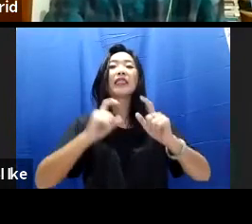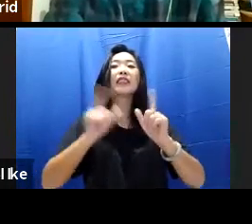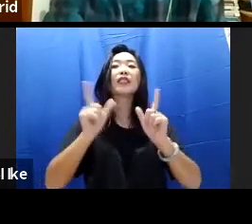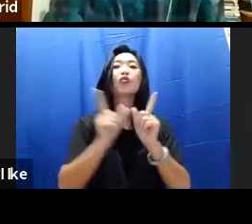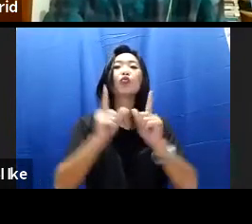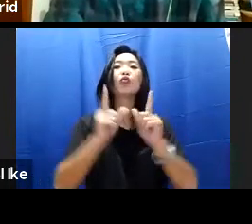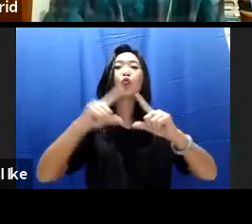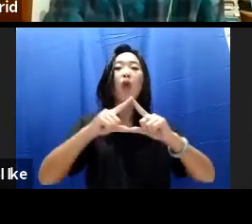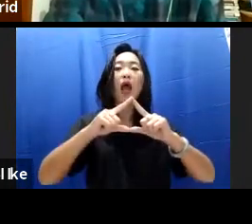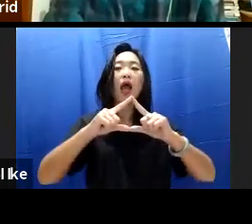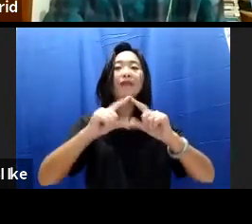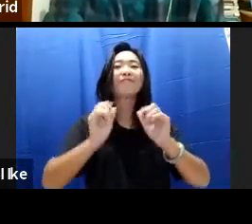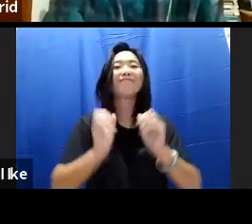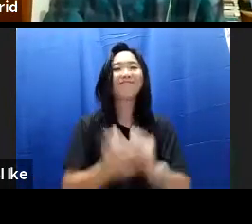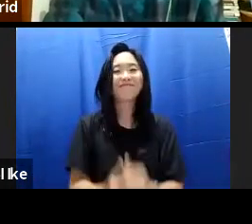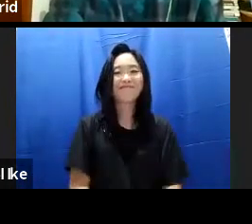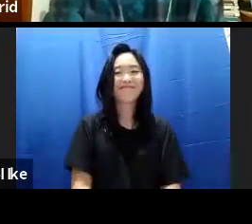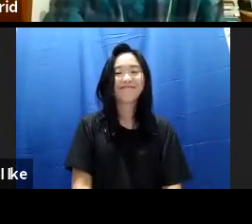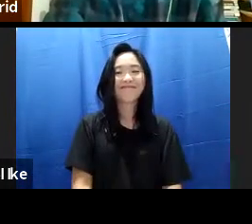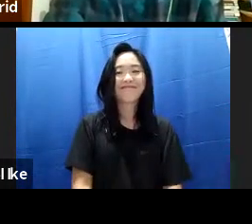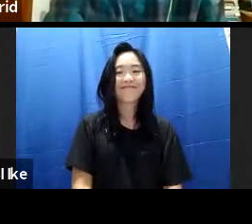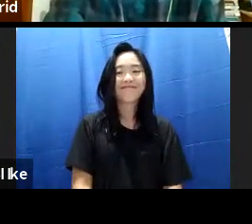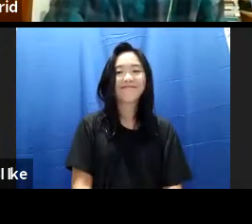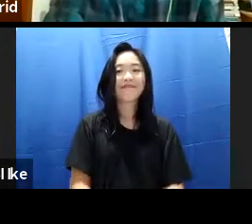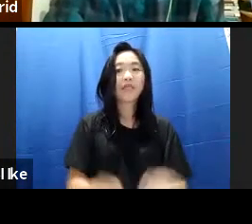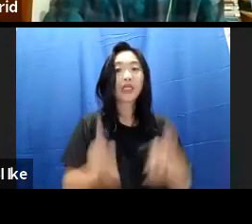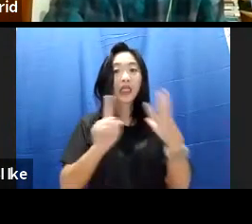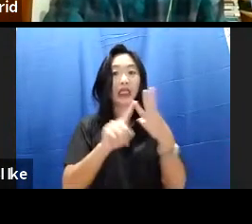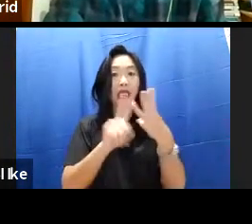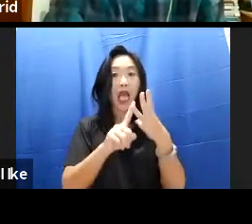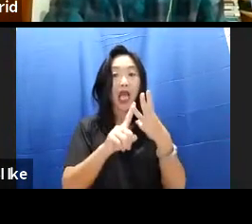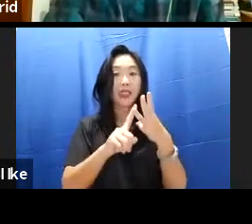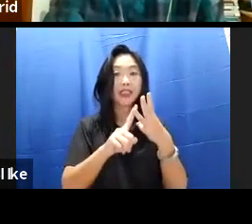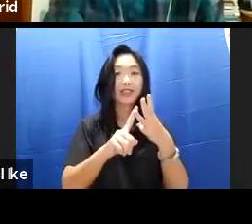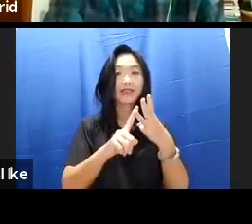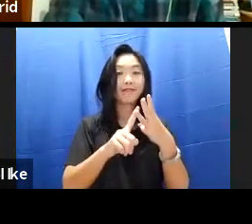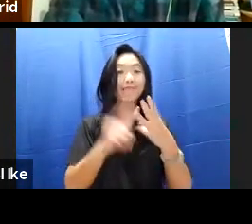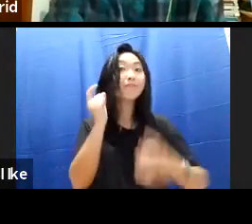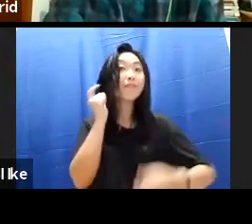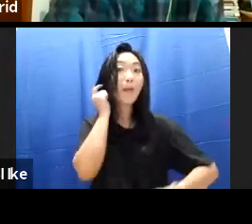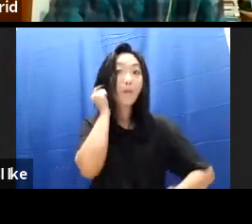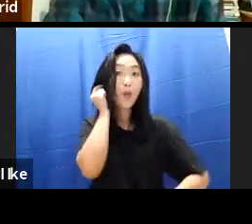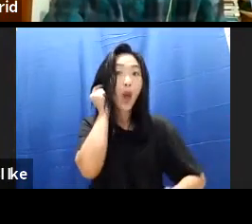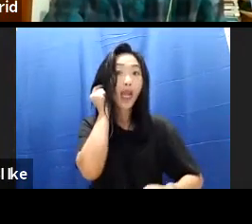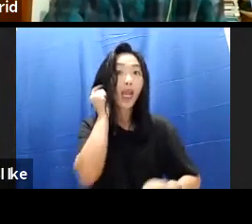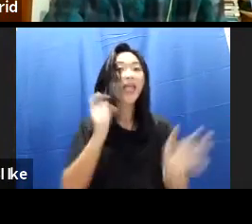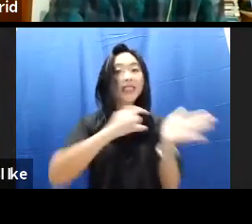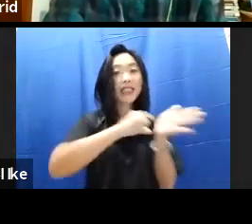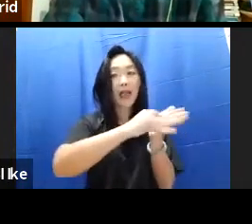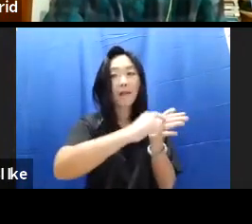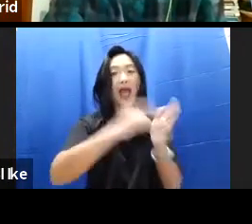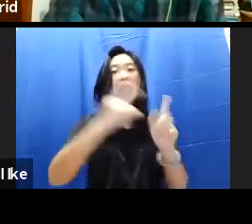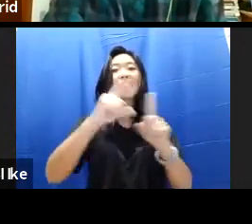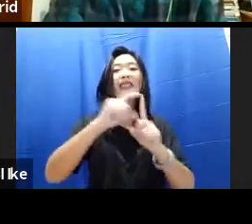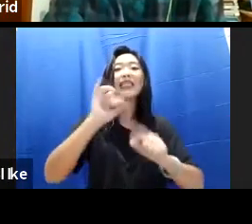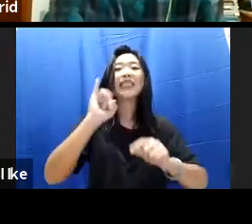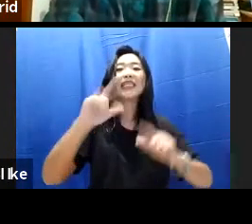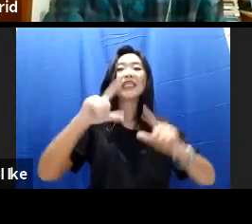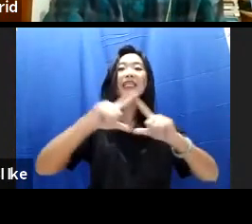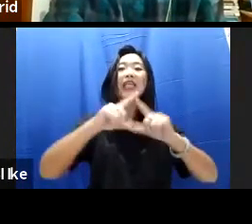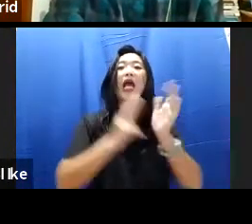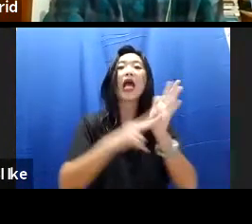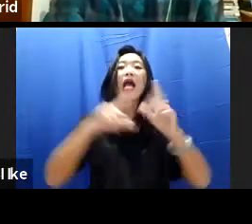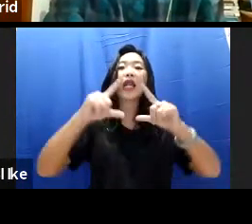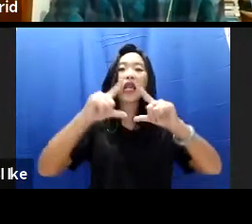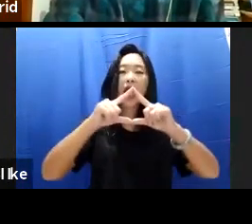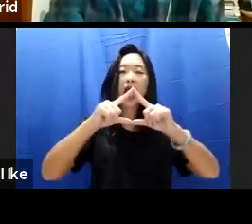Beda kohort gitu. Kemudian ada Mbak Diana. Mbak Diana tadi sudah ngobrol ya. Mbak Diana ini kita direkomendasikan